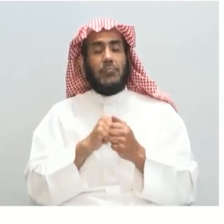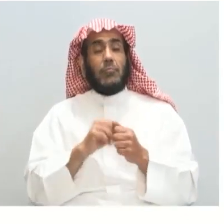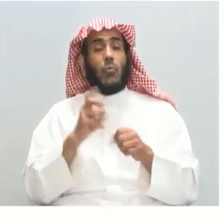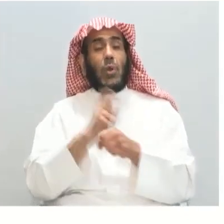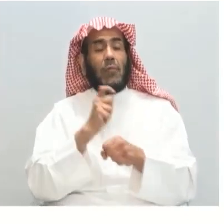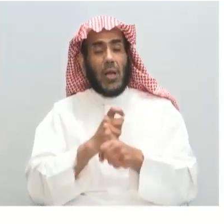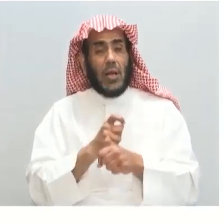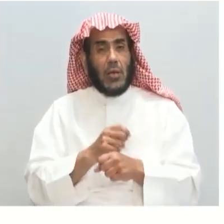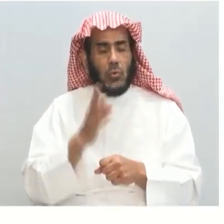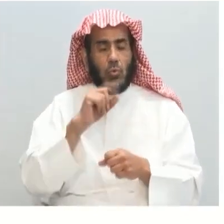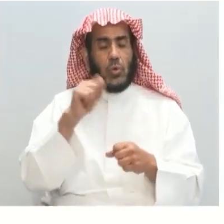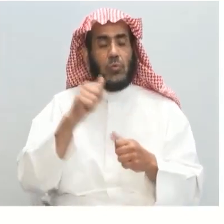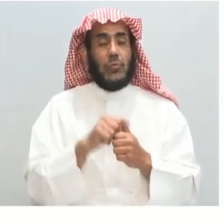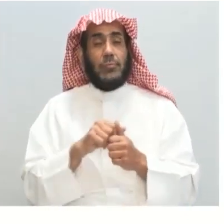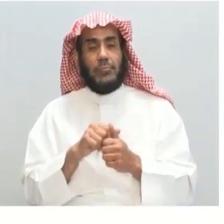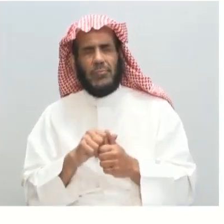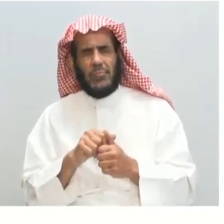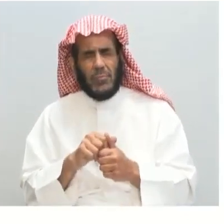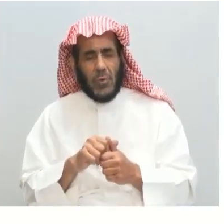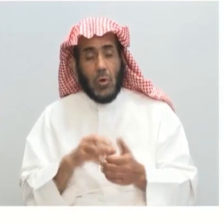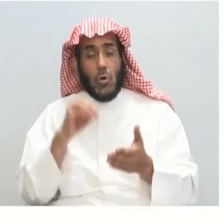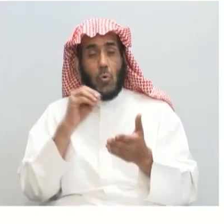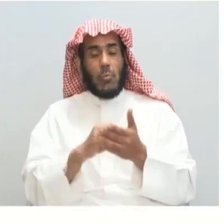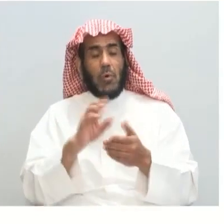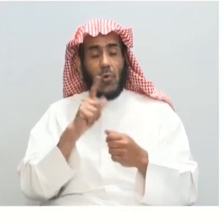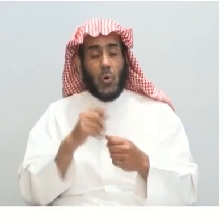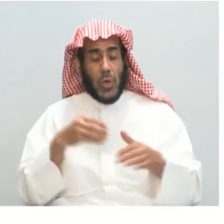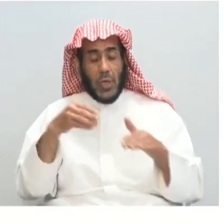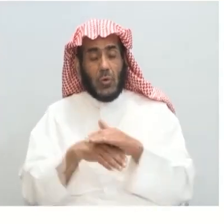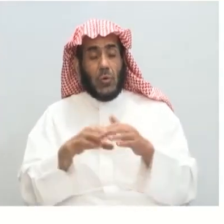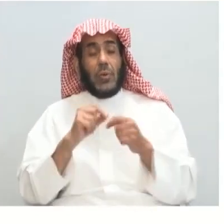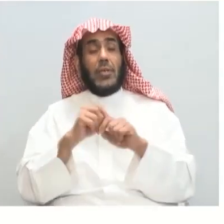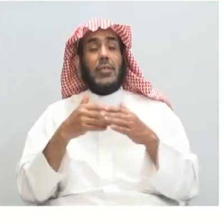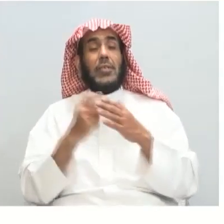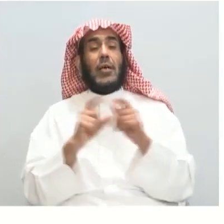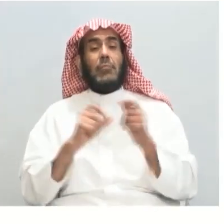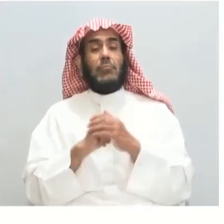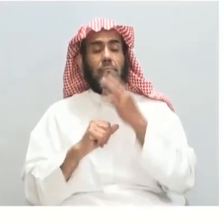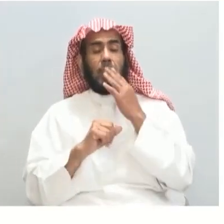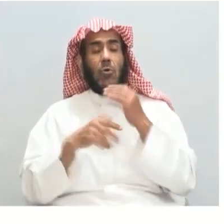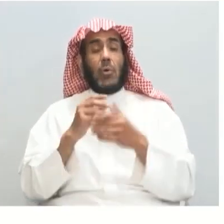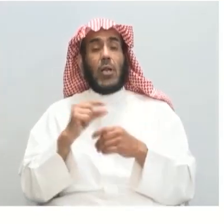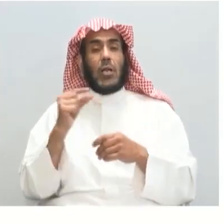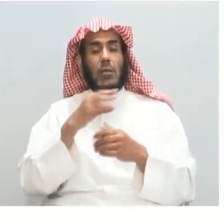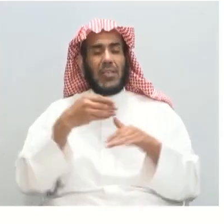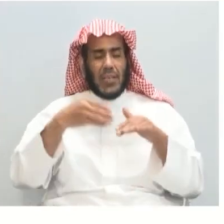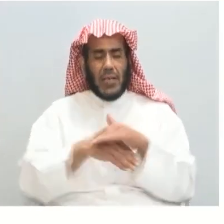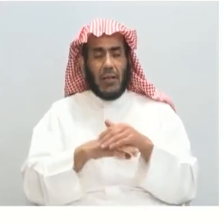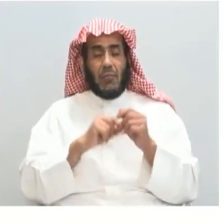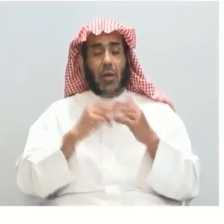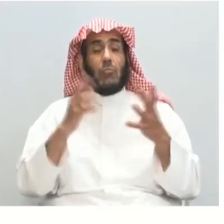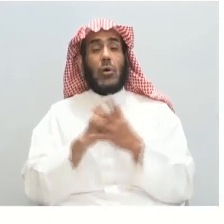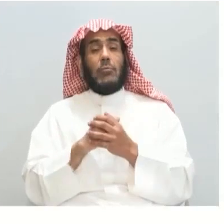والافعال دون الحروف واغلب ما في اللغه يدخل في هذه الصيق واما الكلمات الدخيله